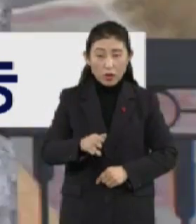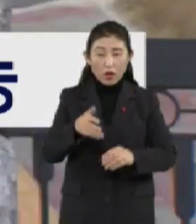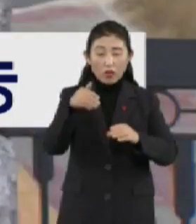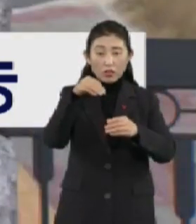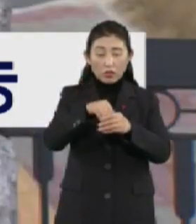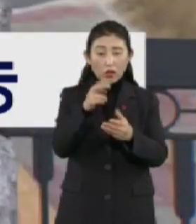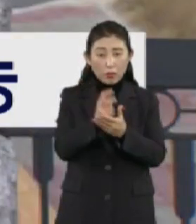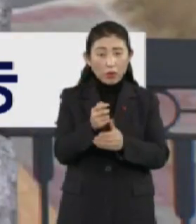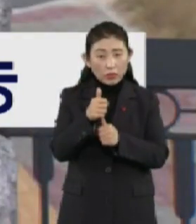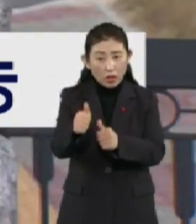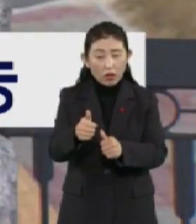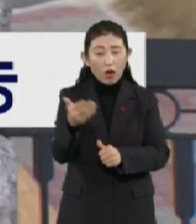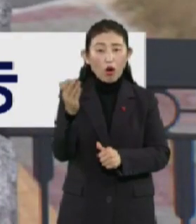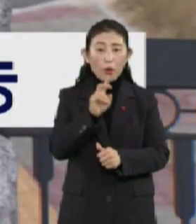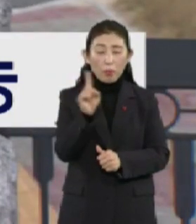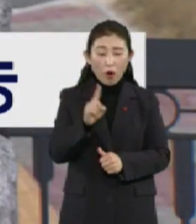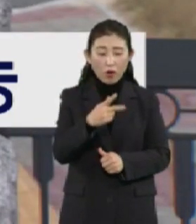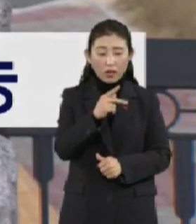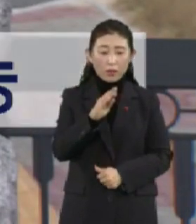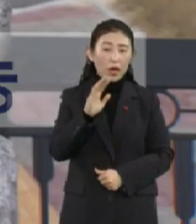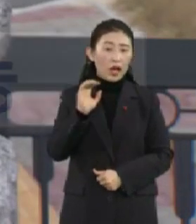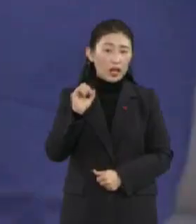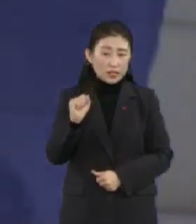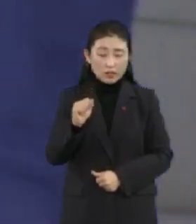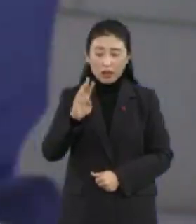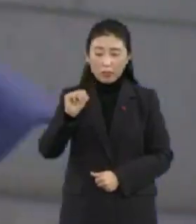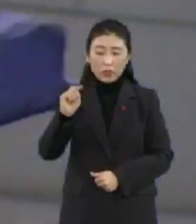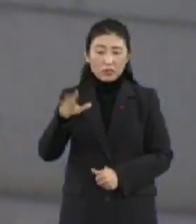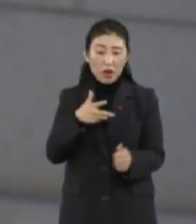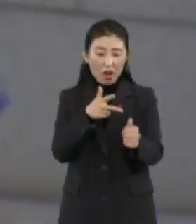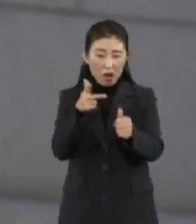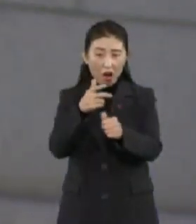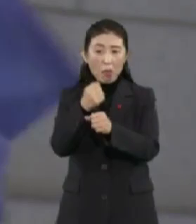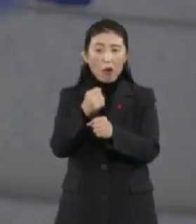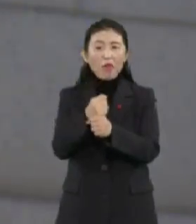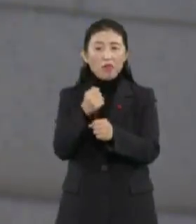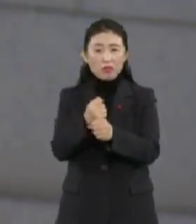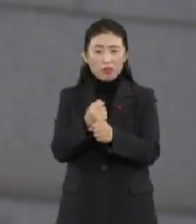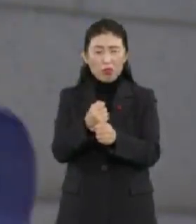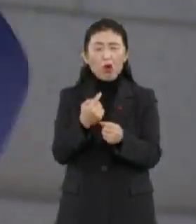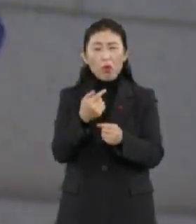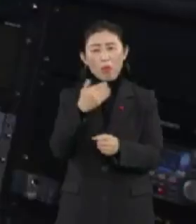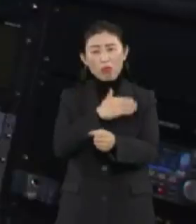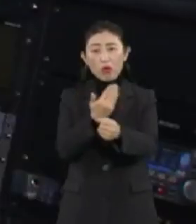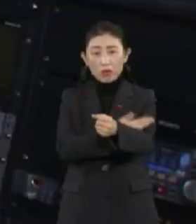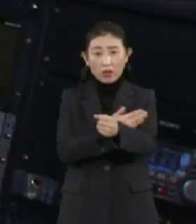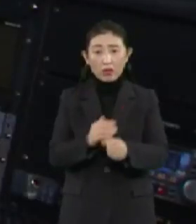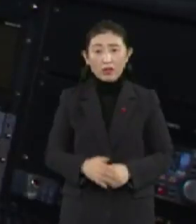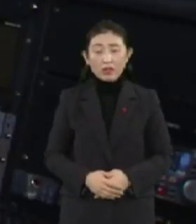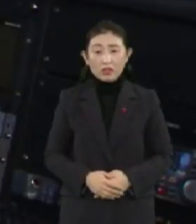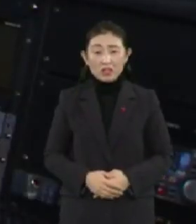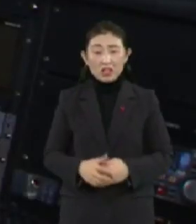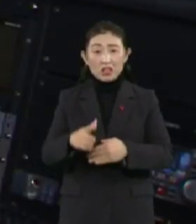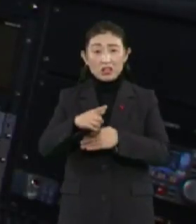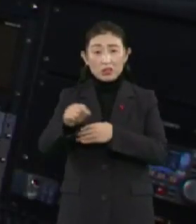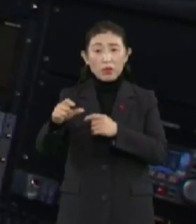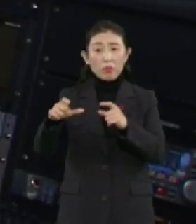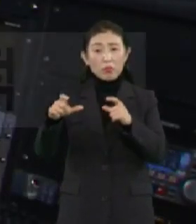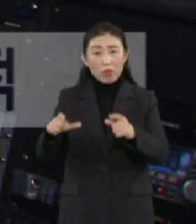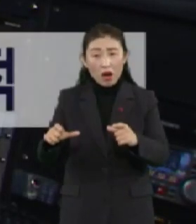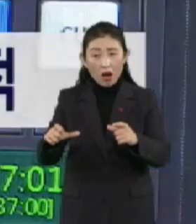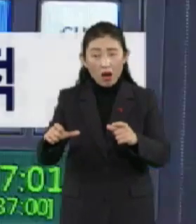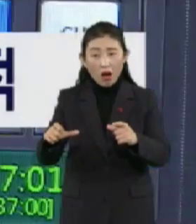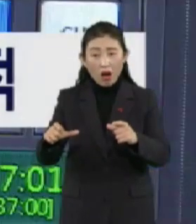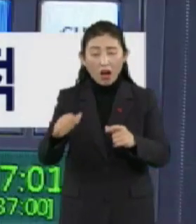공직선거법에 따라 그동안 공영방송사인 KBS와 MBC만 제작해 방송할 수 있었습니다. 지상파 방송사의 또 다른